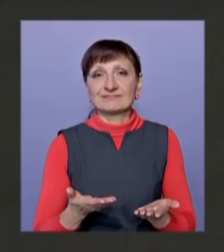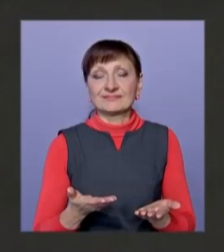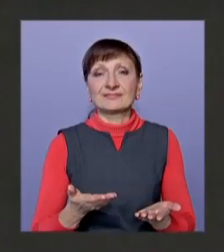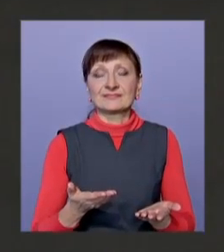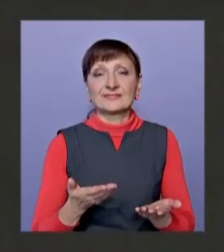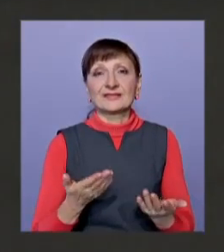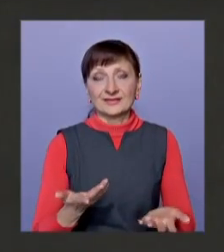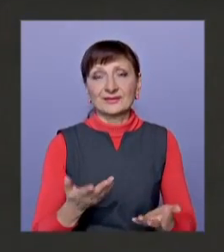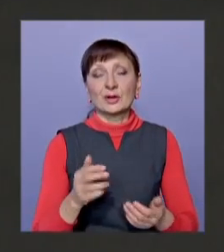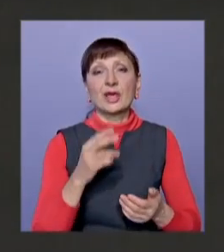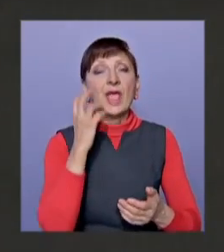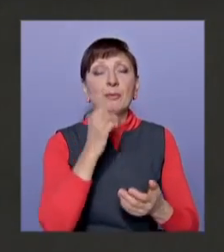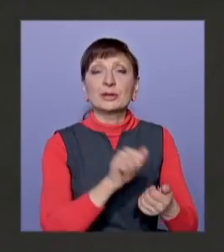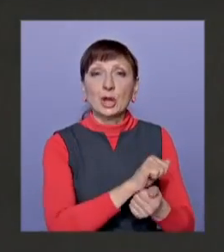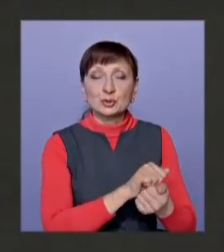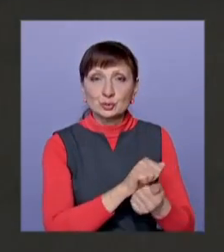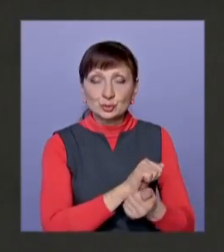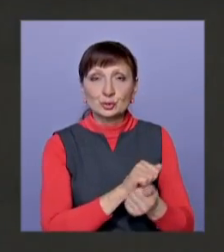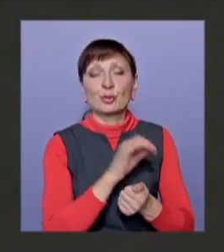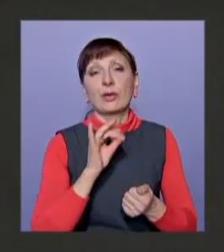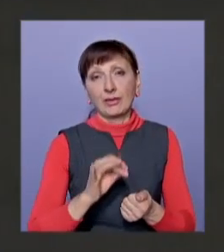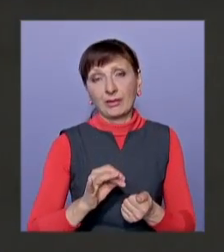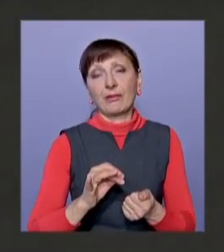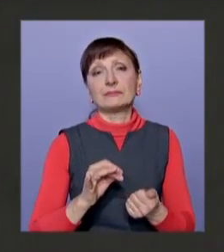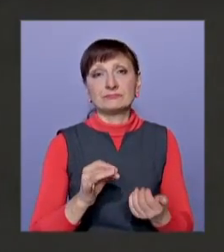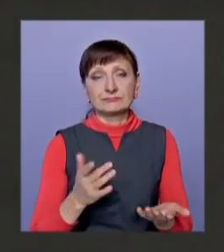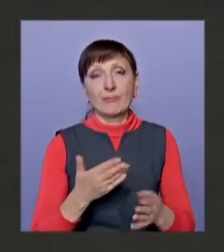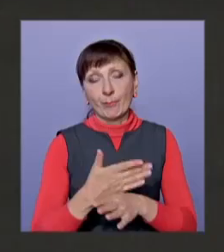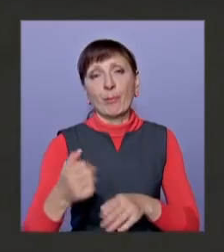насушу яблок. И